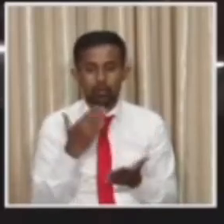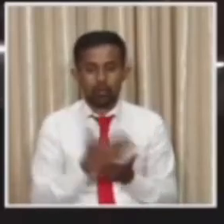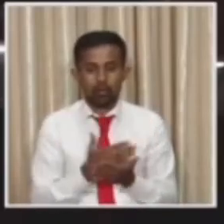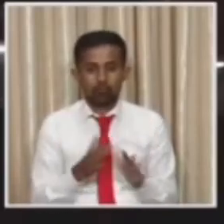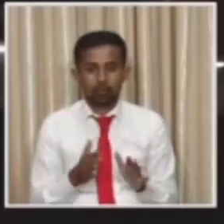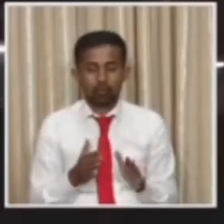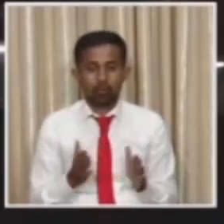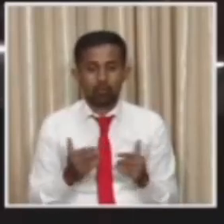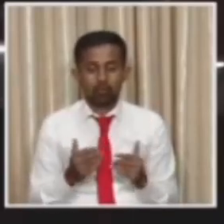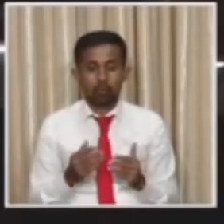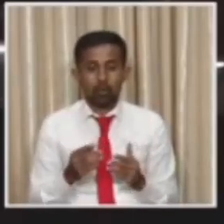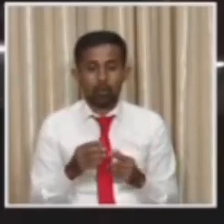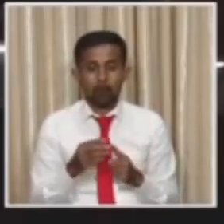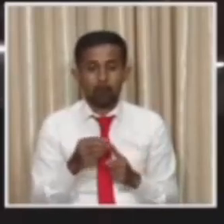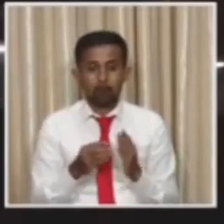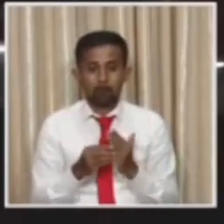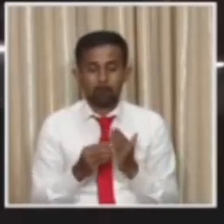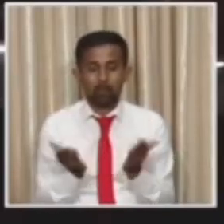ගන්න තිබ්බේ අපිට ප්ලාස්ටික් හැඳ වෙනුවට